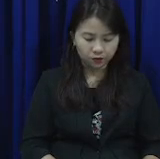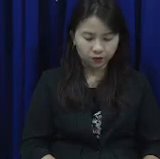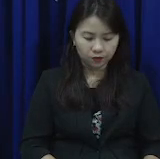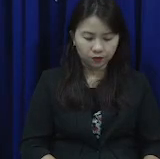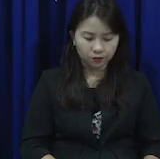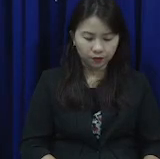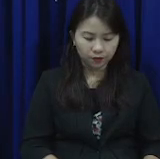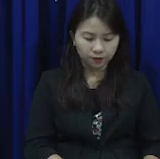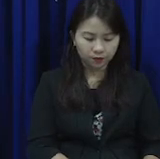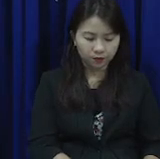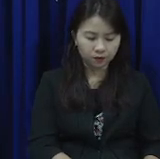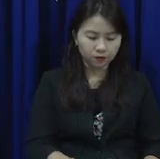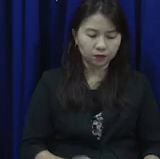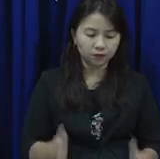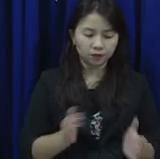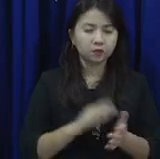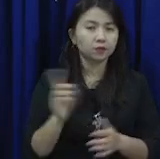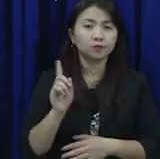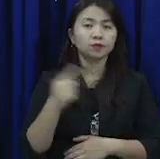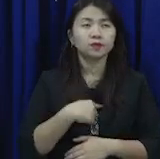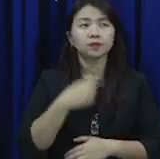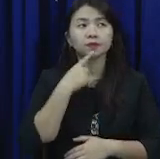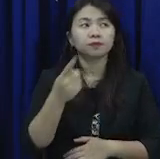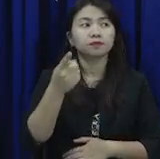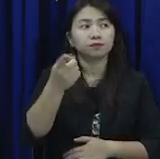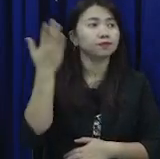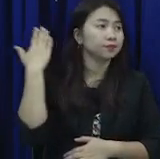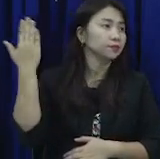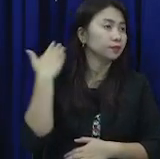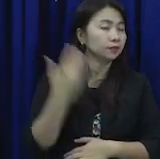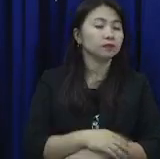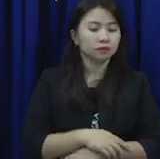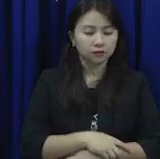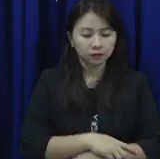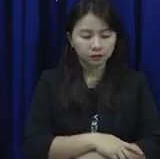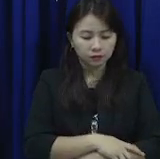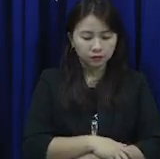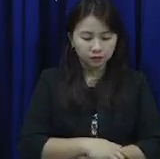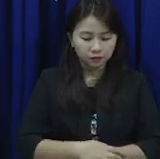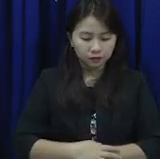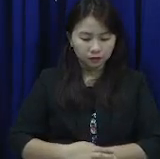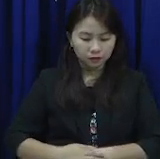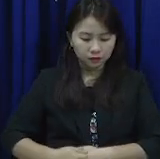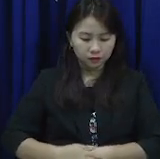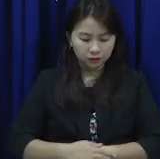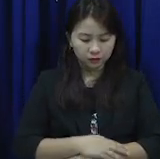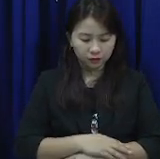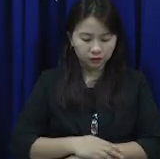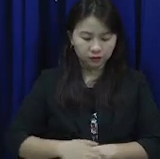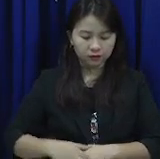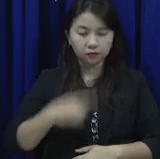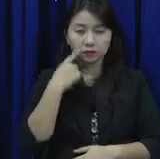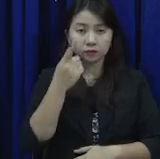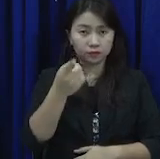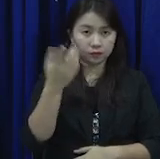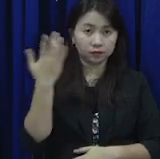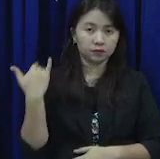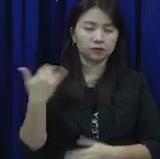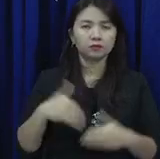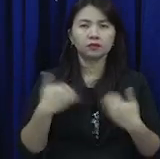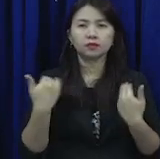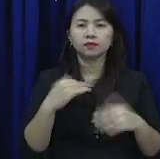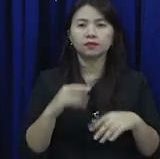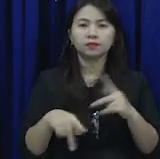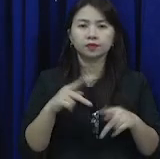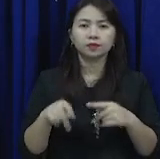rin binanggit ko na sa inyo yan last last binanggit niyo sa inan last Sunday Kaya nga sabi ko sa inyo young people habang kayo